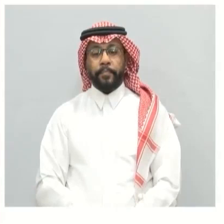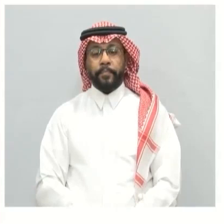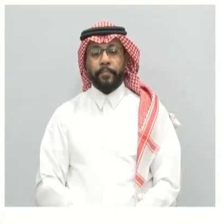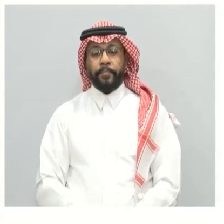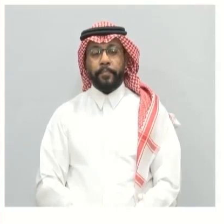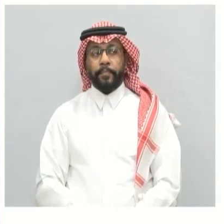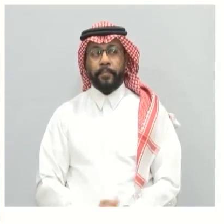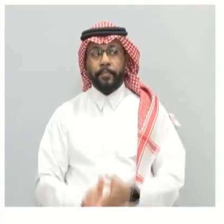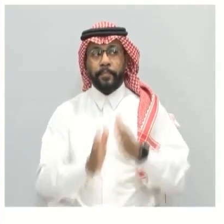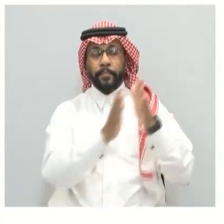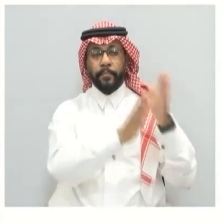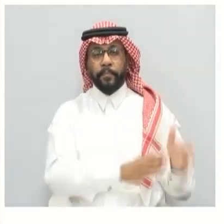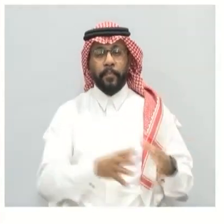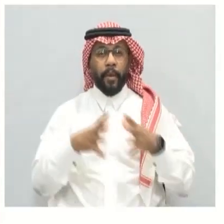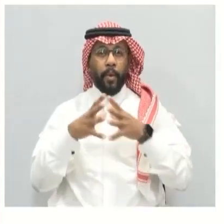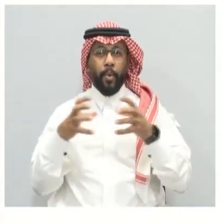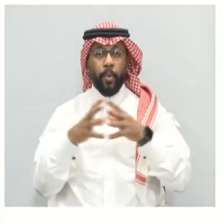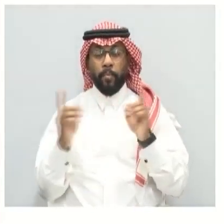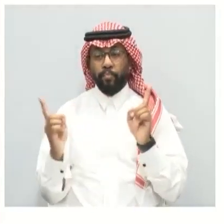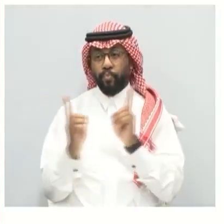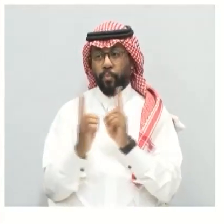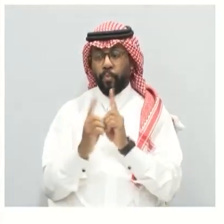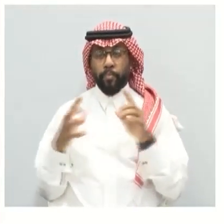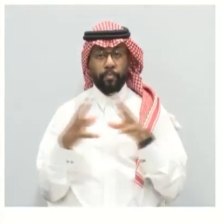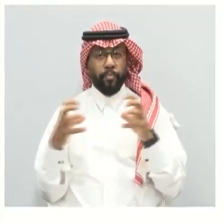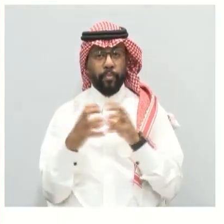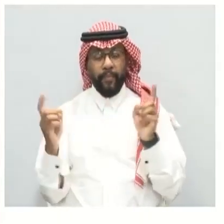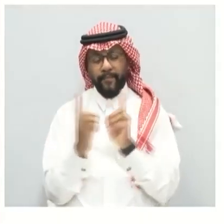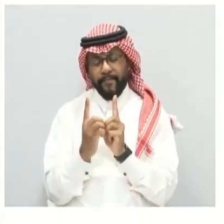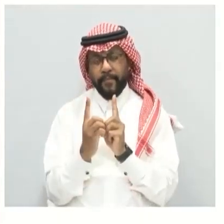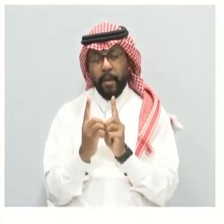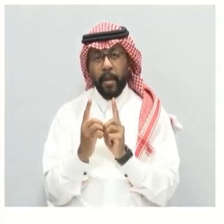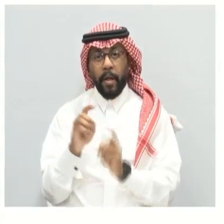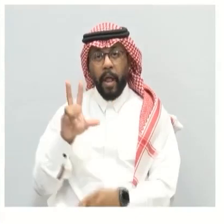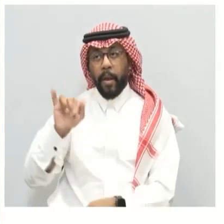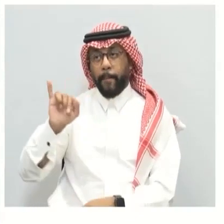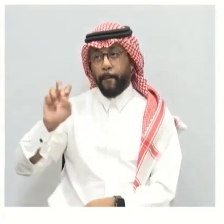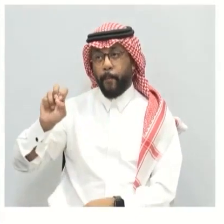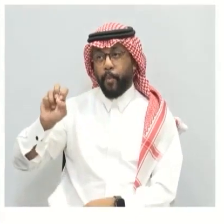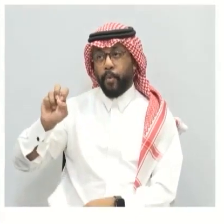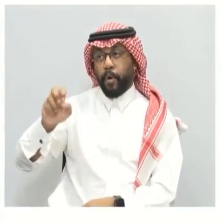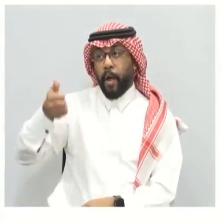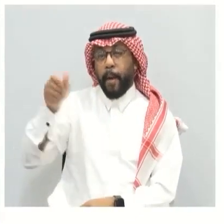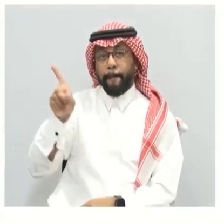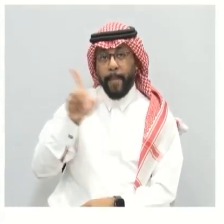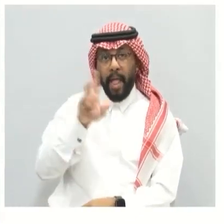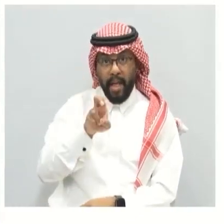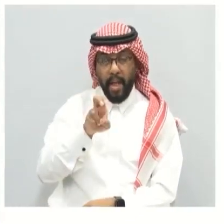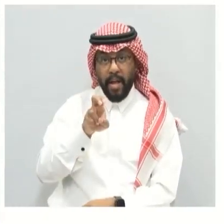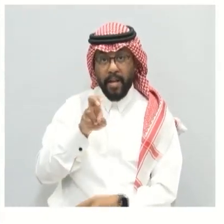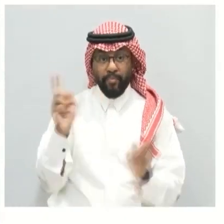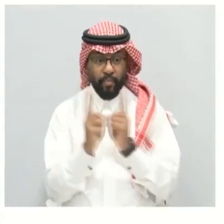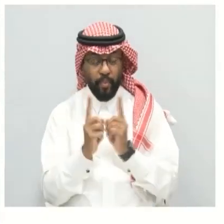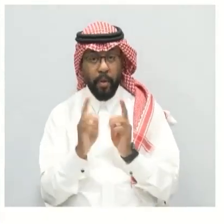الوظيفيه ما هو مفهوم المقابله الشخصيه المقابله الشخصيه عباره عن مناقشه وحوار بين